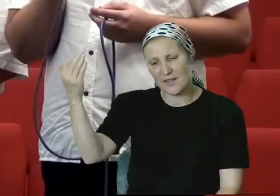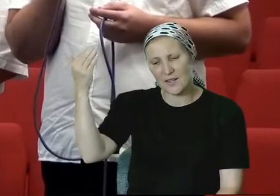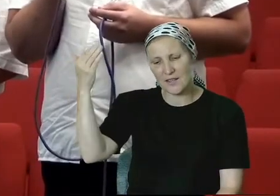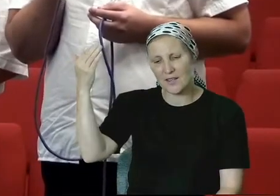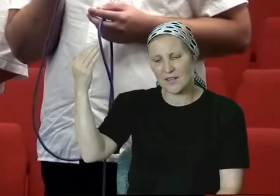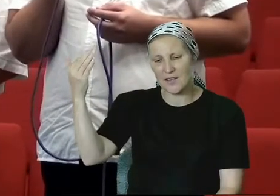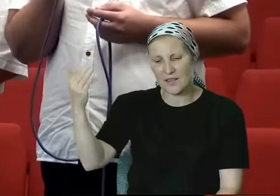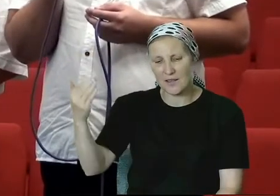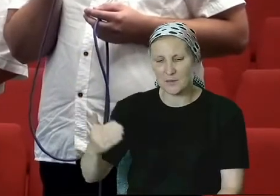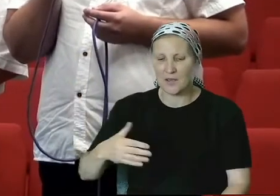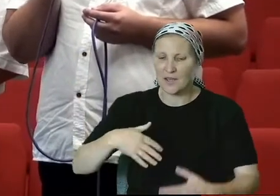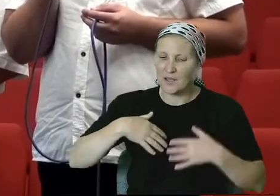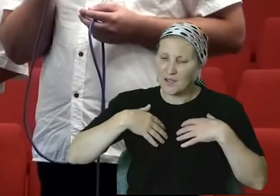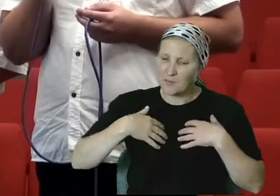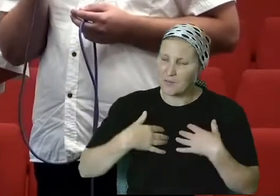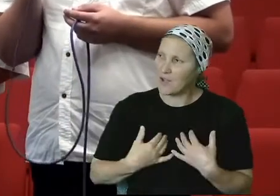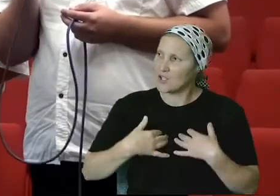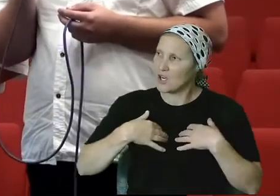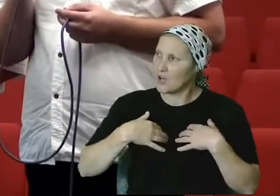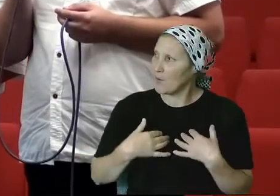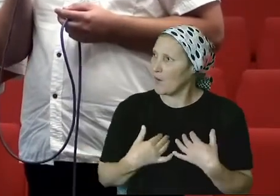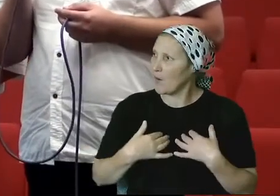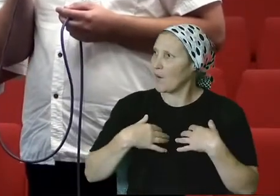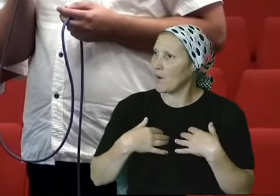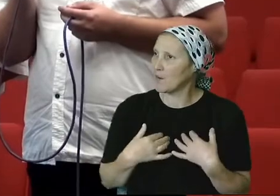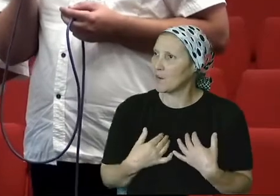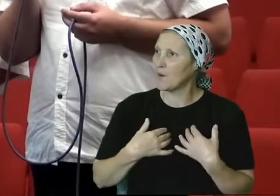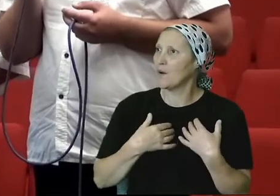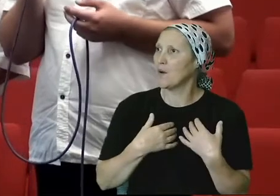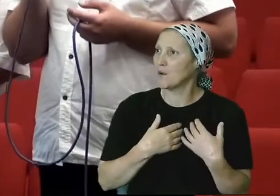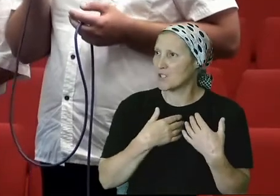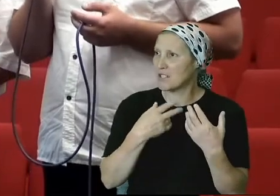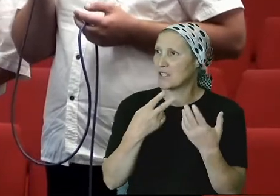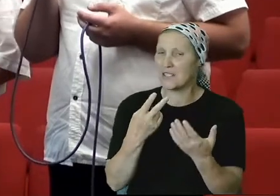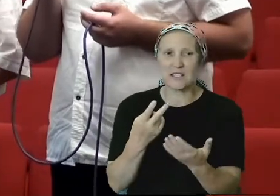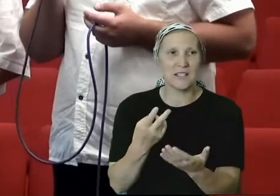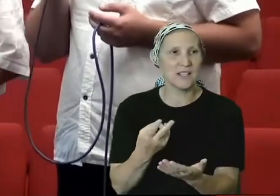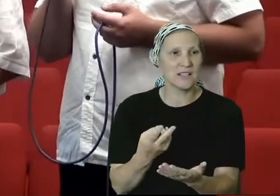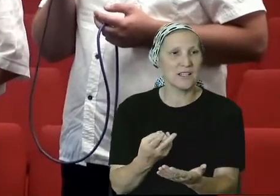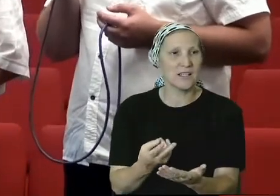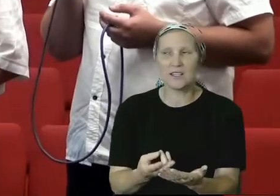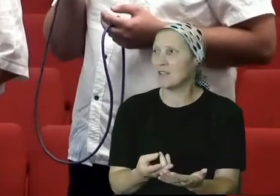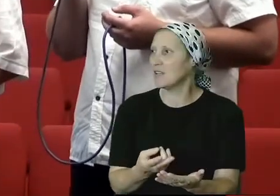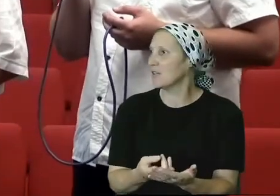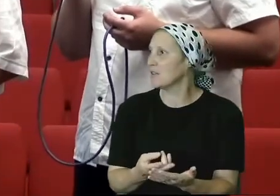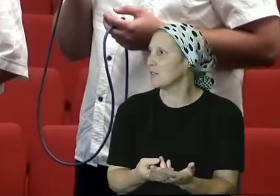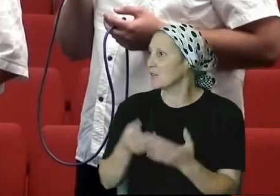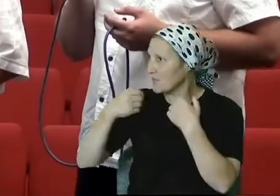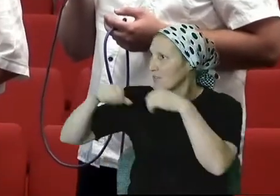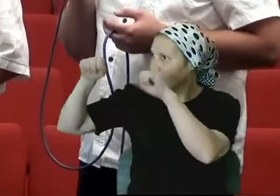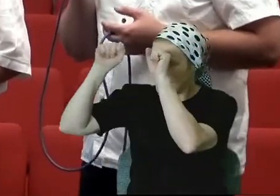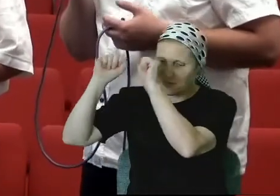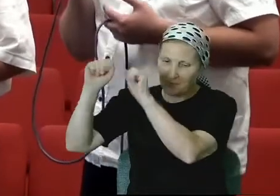перед ним, печаль положи.